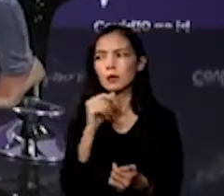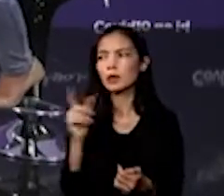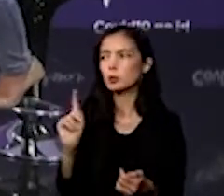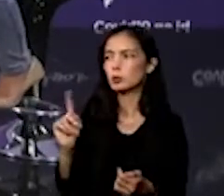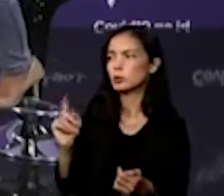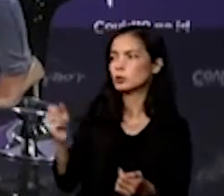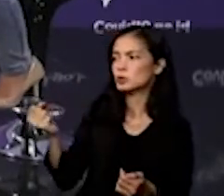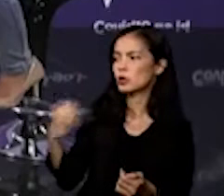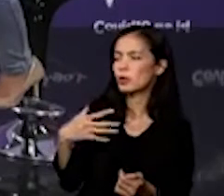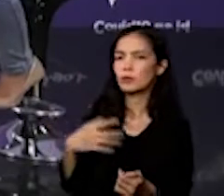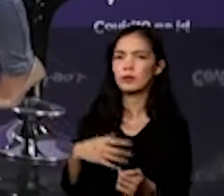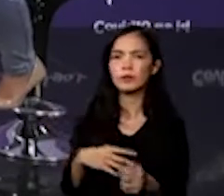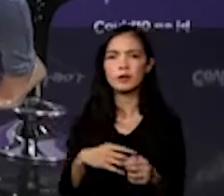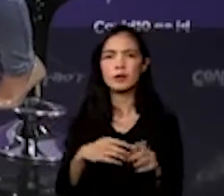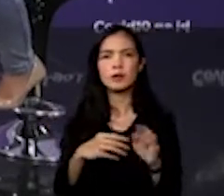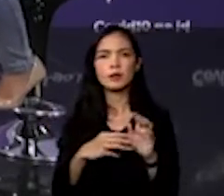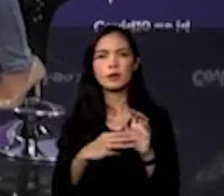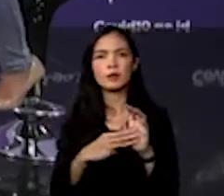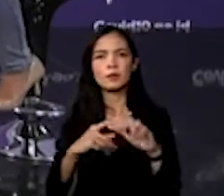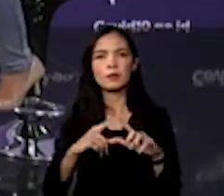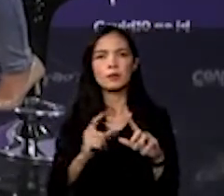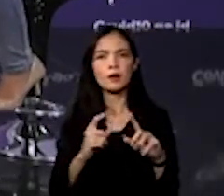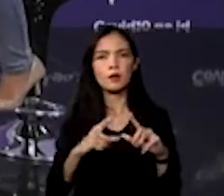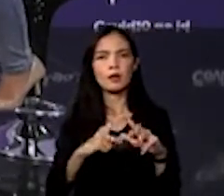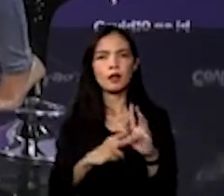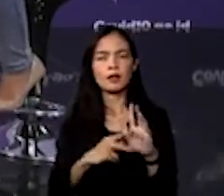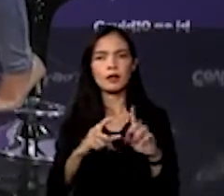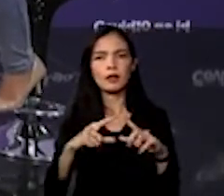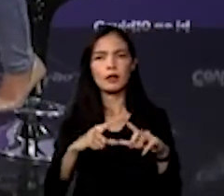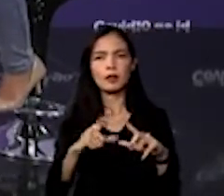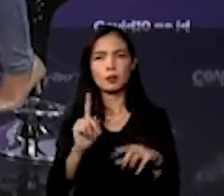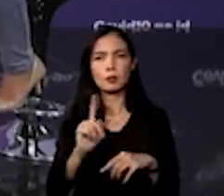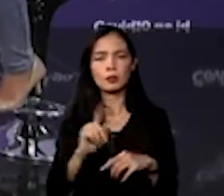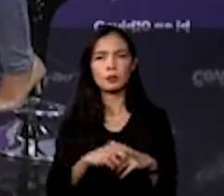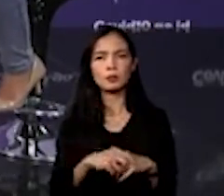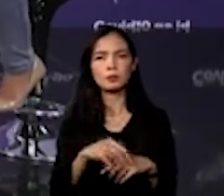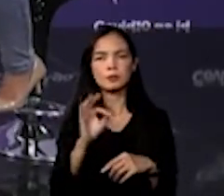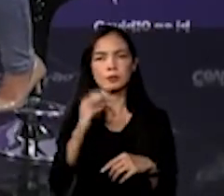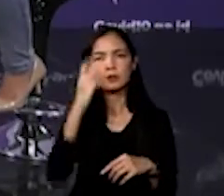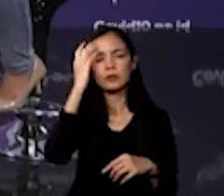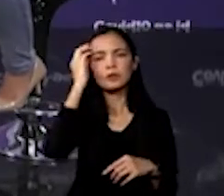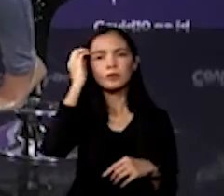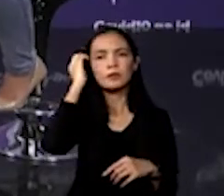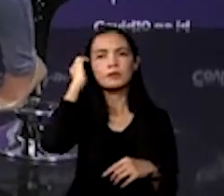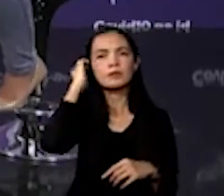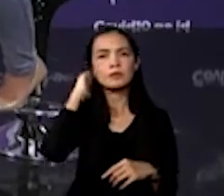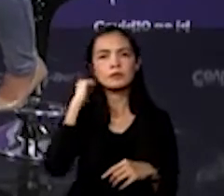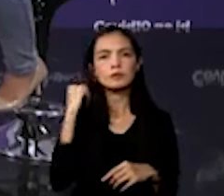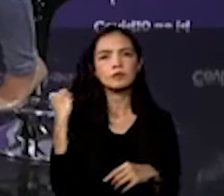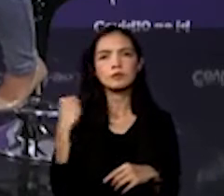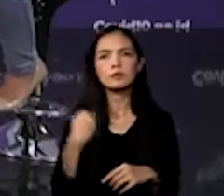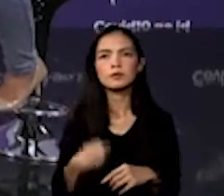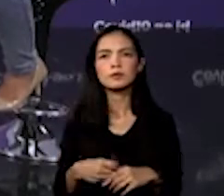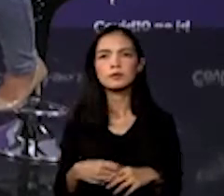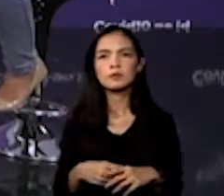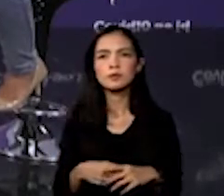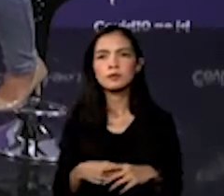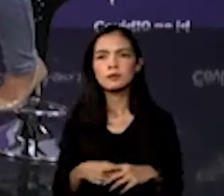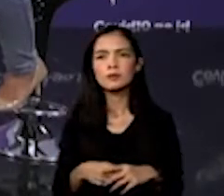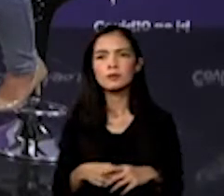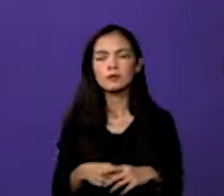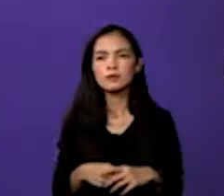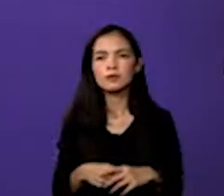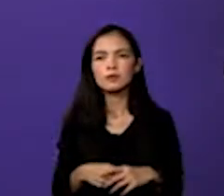ibu saya dulu ya oke silakan Maulana kalau tentang ibu nih saya ee apa ya mudah